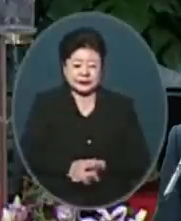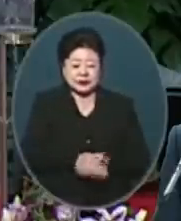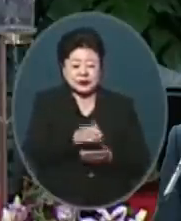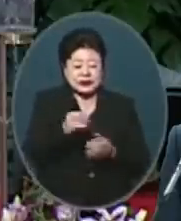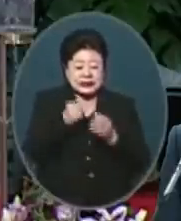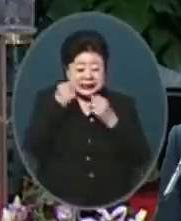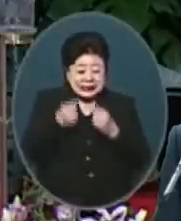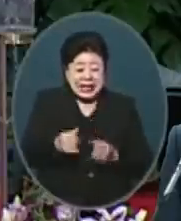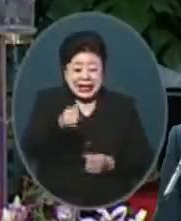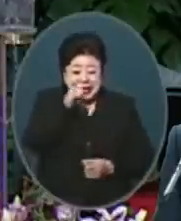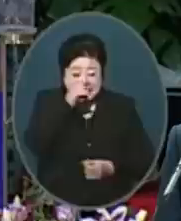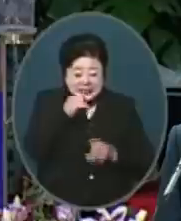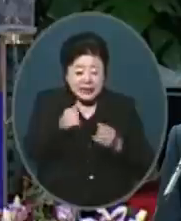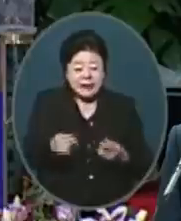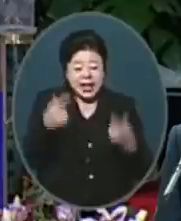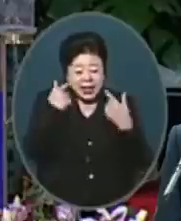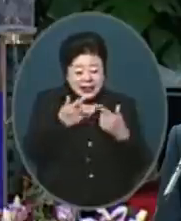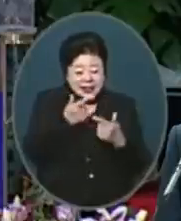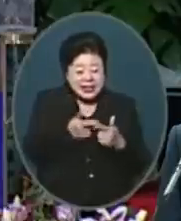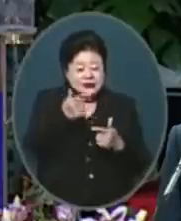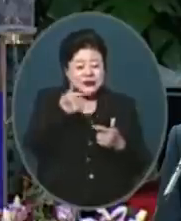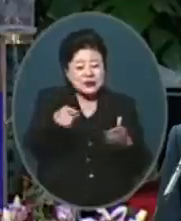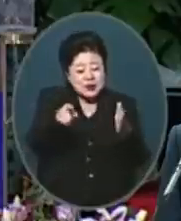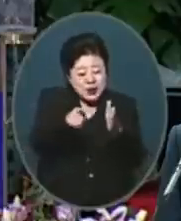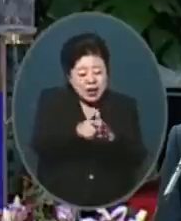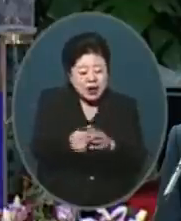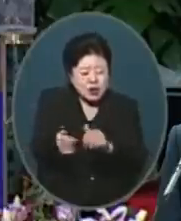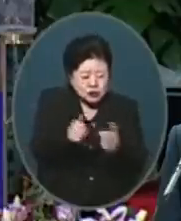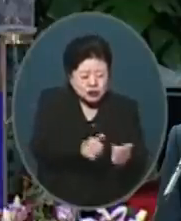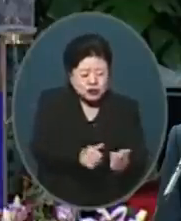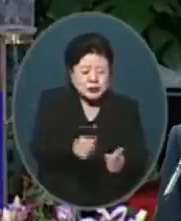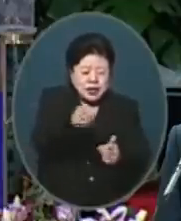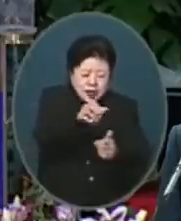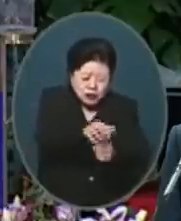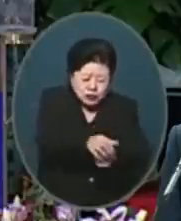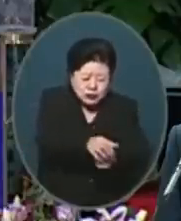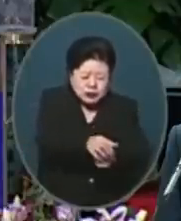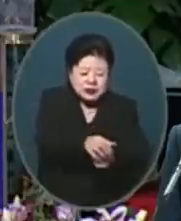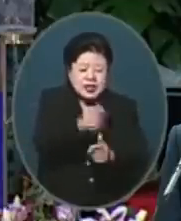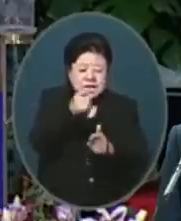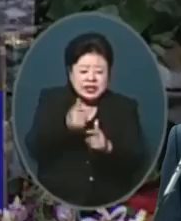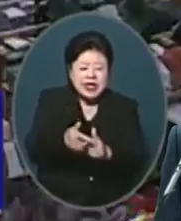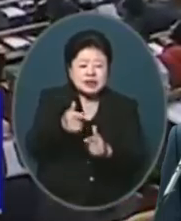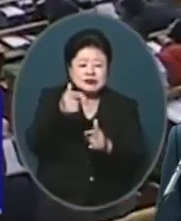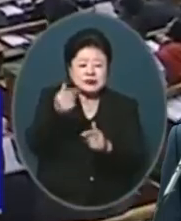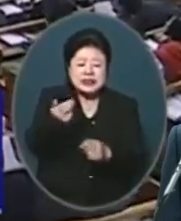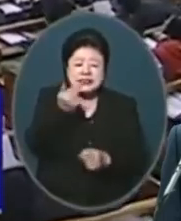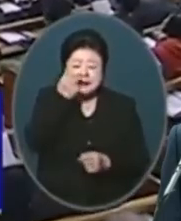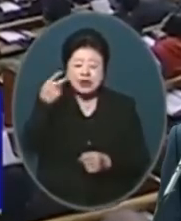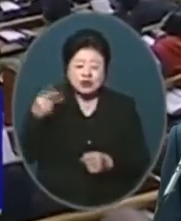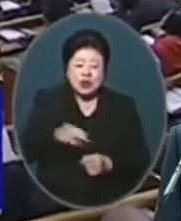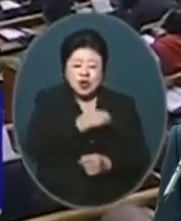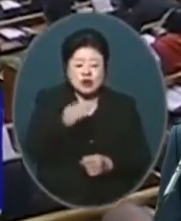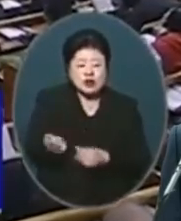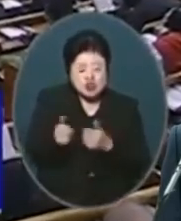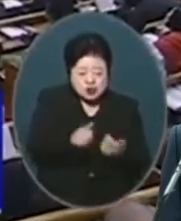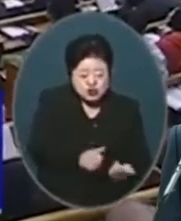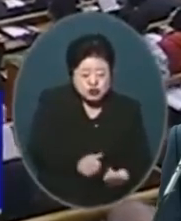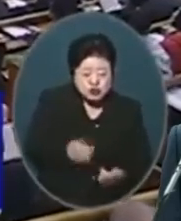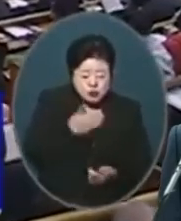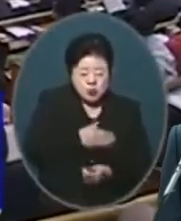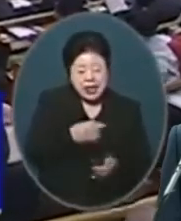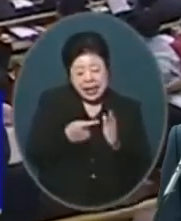우리 살아있는 자가 항상 예수를 위하여 죽음에 넘어지면 예수의 생명이 또한 우리 죽을